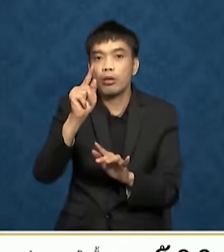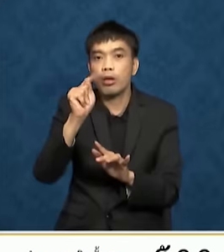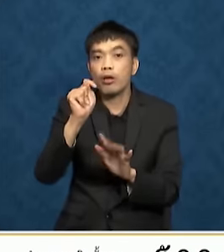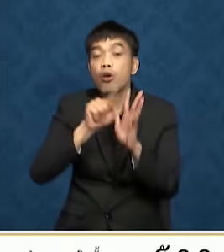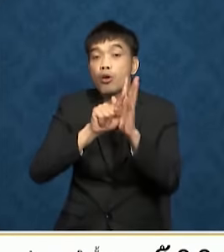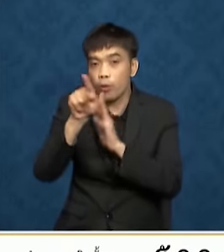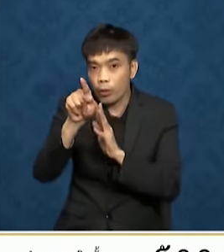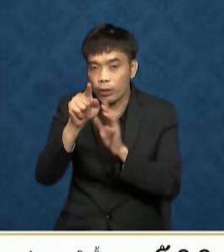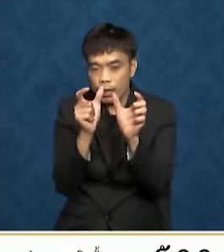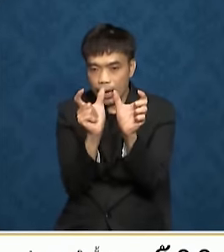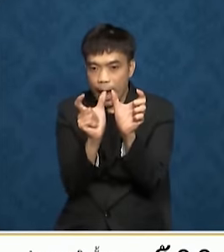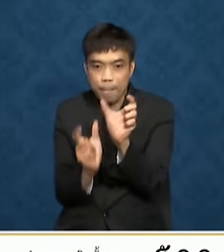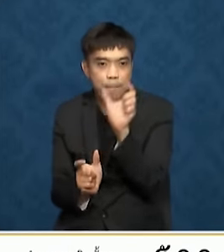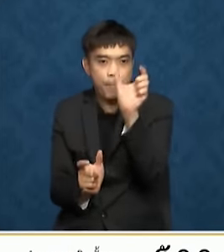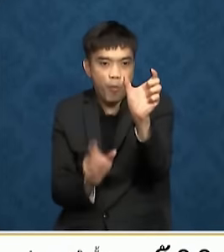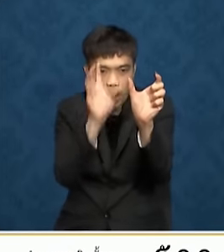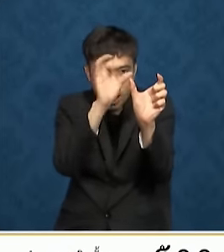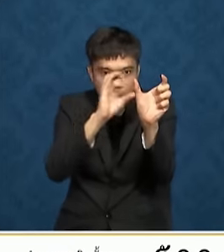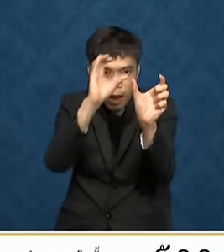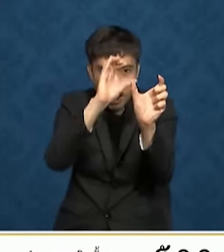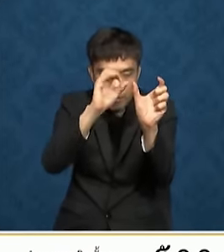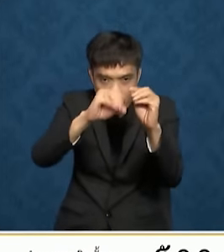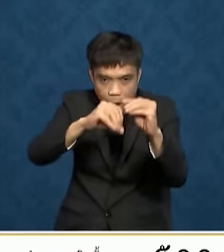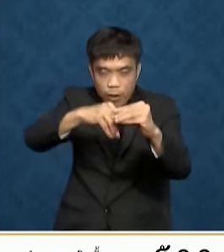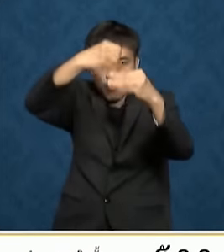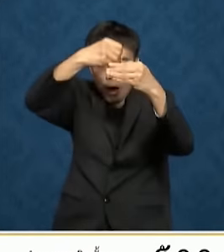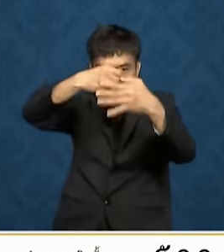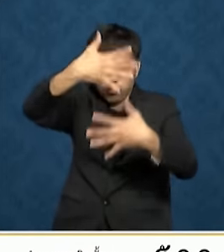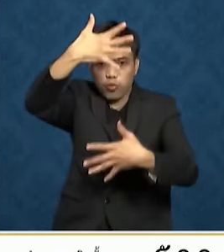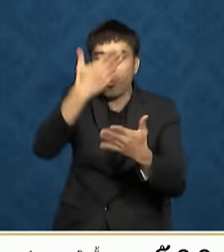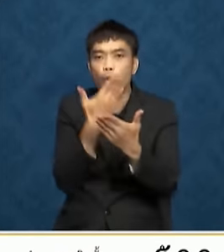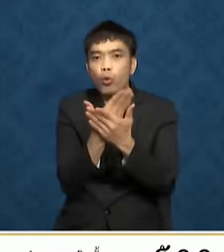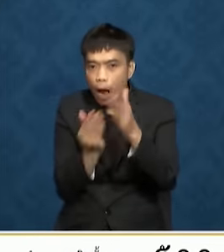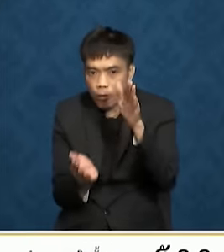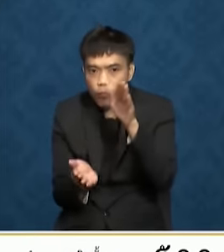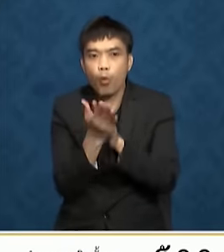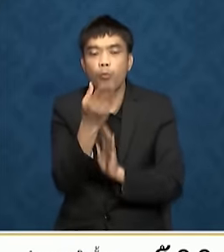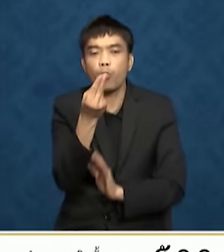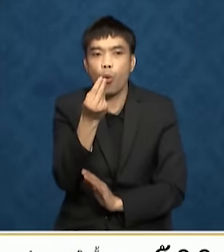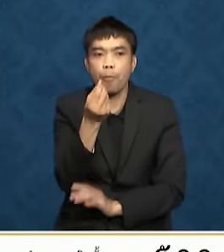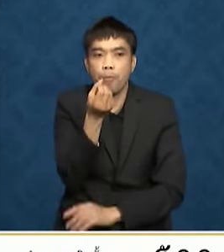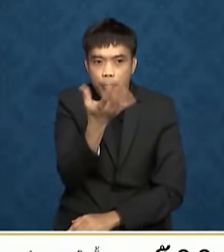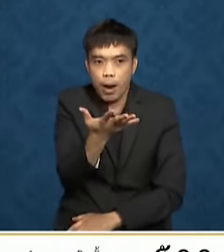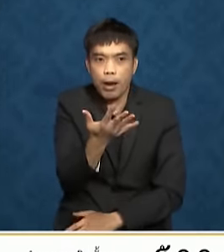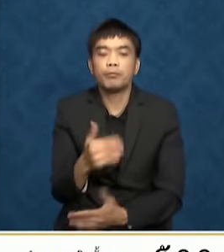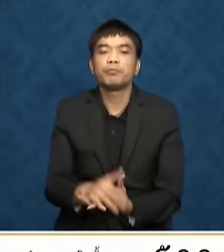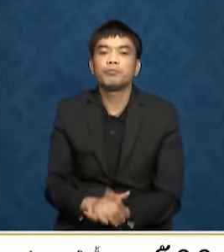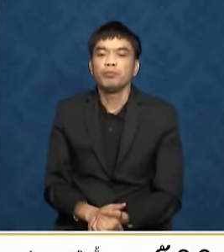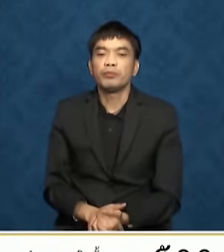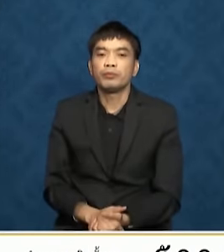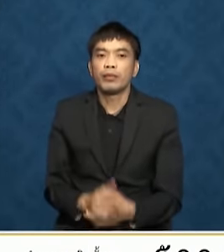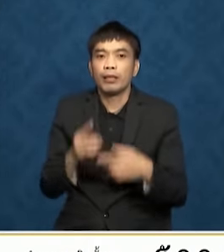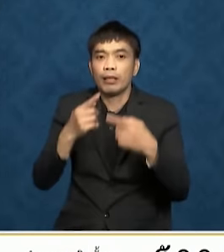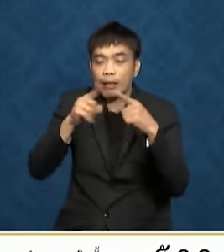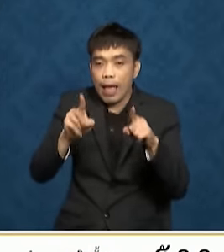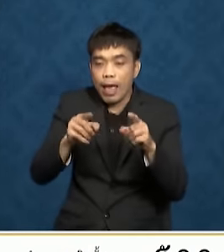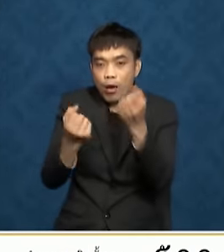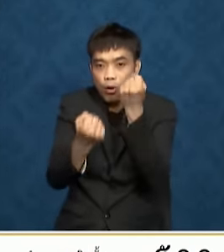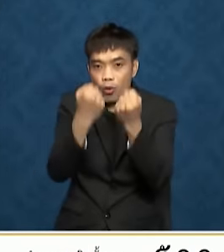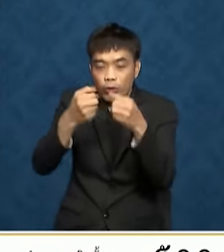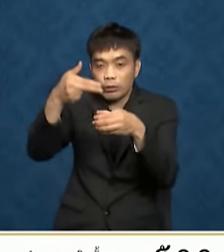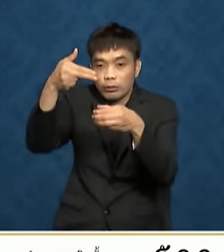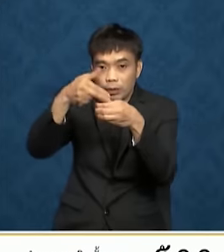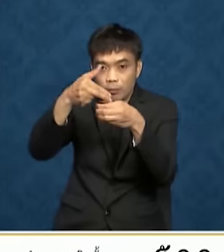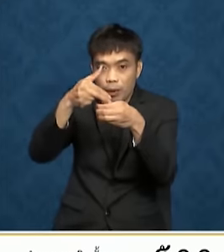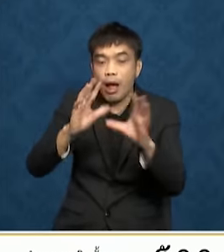ประมาณ 8,000กว่าล้านนี่คือมันส่งเสริมให้ยิ่งใช้ EVให้มากขึ้นนะครับซึ่งก็ไม่ได้ผิดอะไรแต่ในขณะเดียวกันสันดาบที่มันจะหายไป